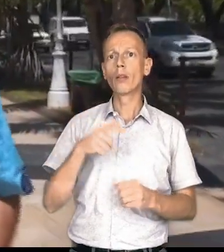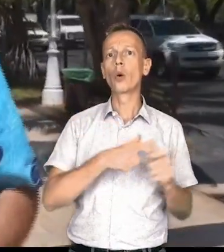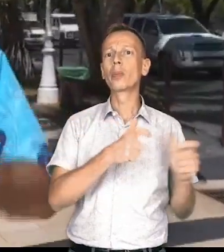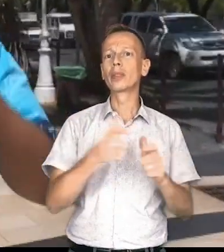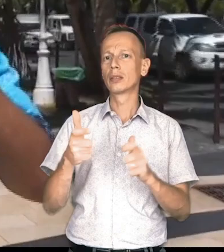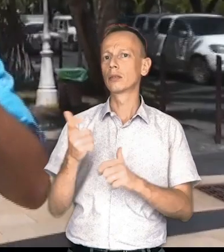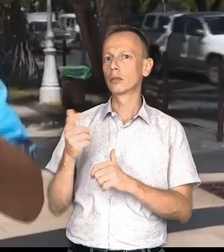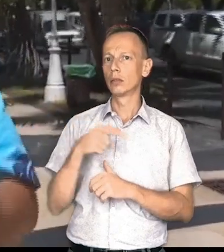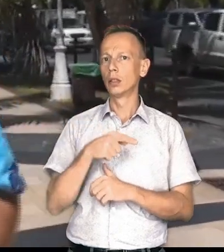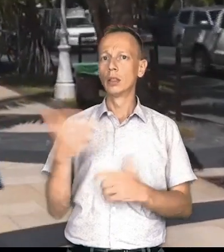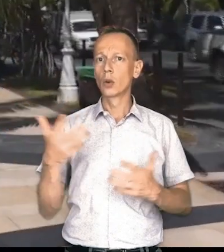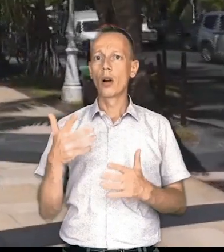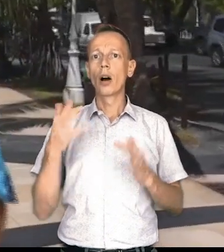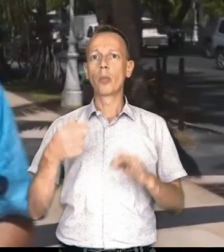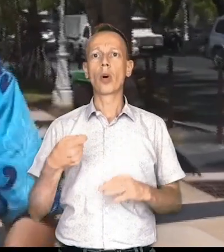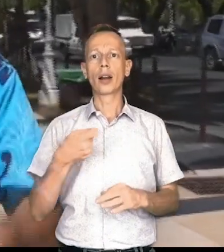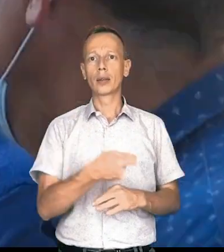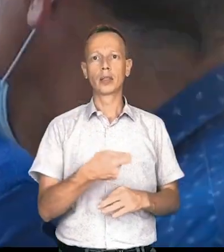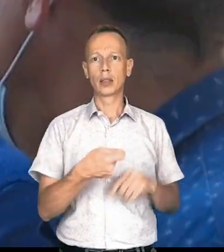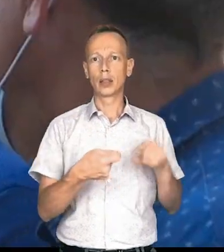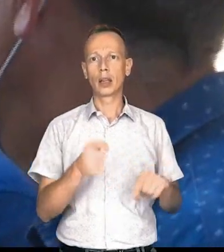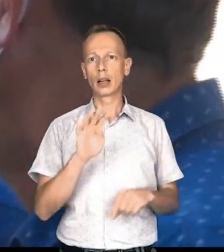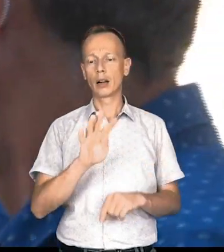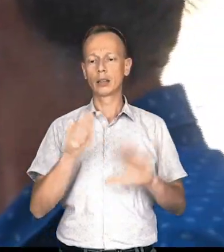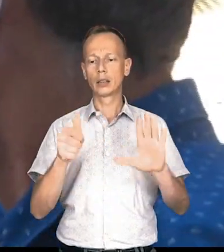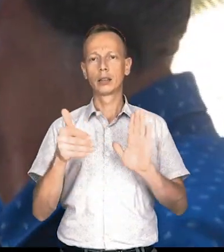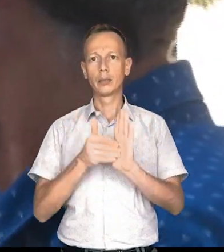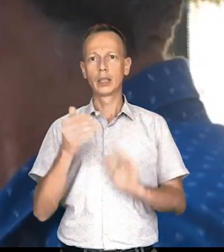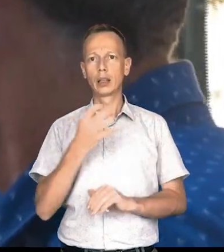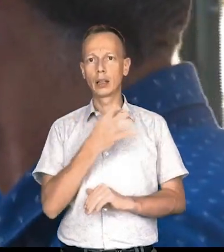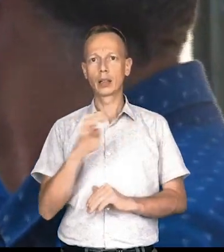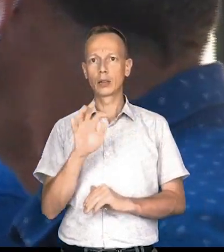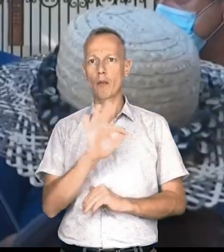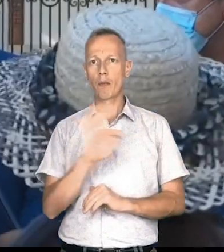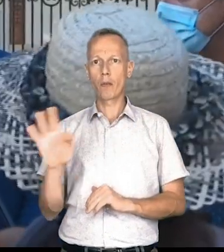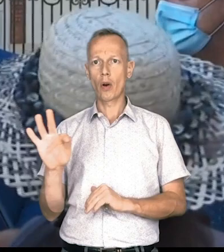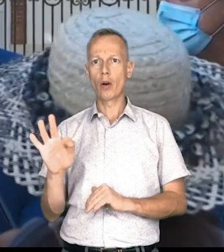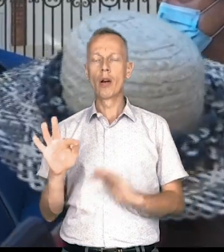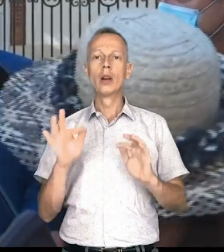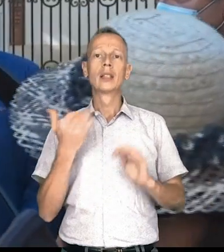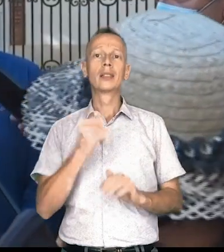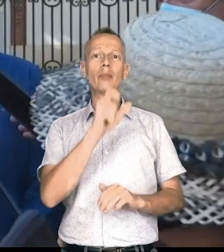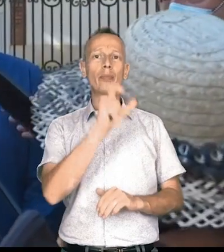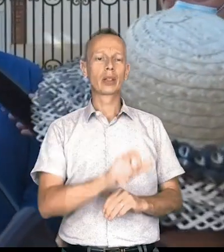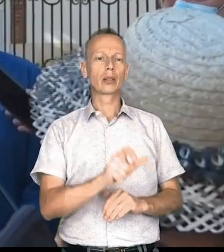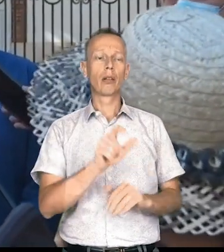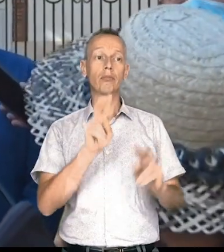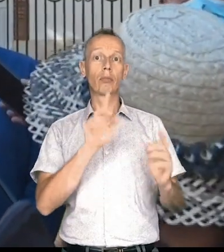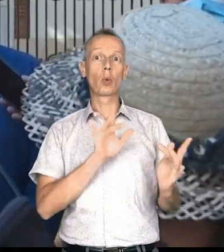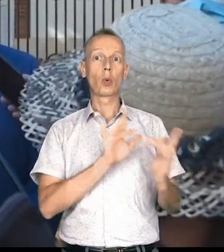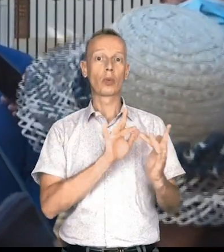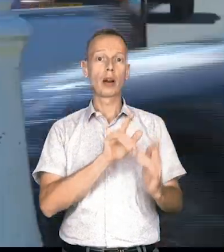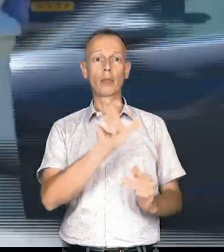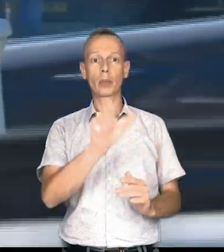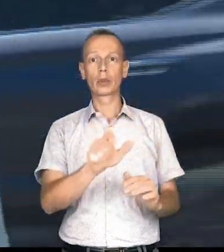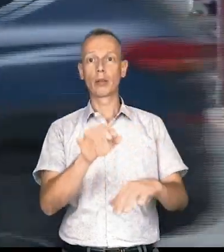notamment par les représentants des entreprises, c'est la mise en place d'une indemnité de 46 400 francs